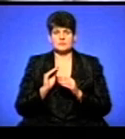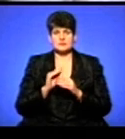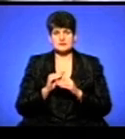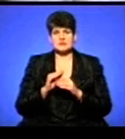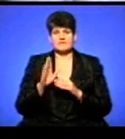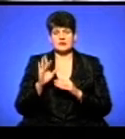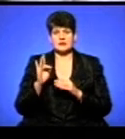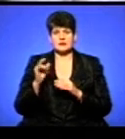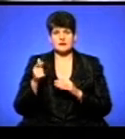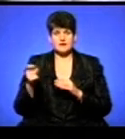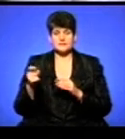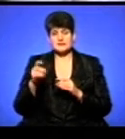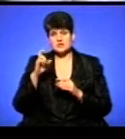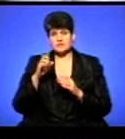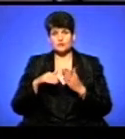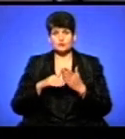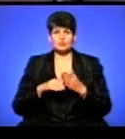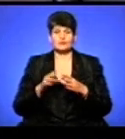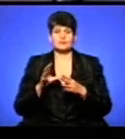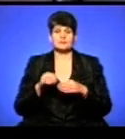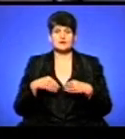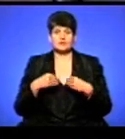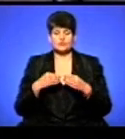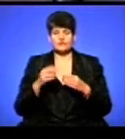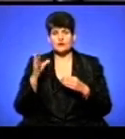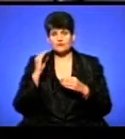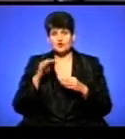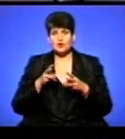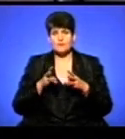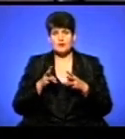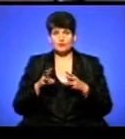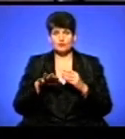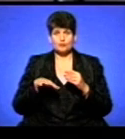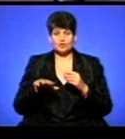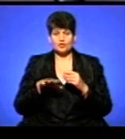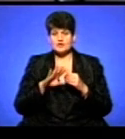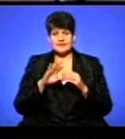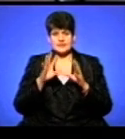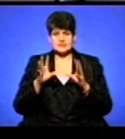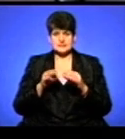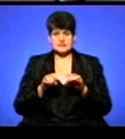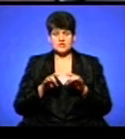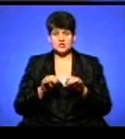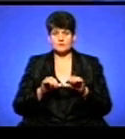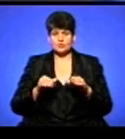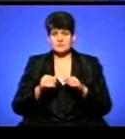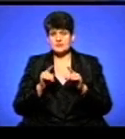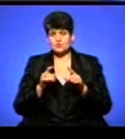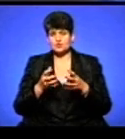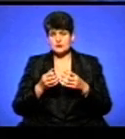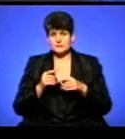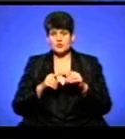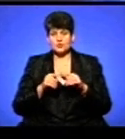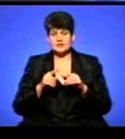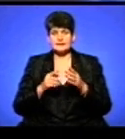Державну допомогу відтепер надають, враховуючи опалювальну площу житла, а не загально. За рішенням комісії її можуть отримати родини, де